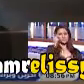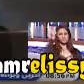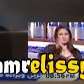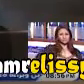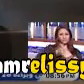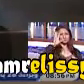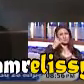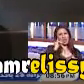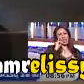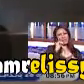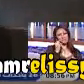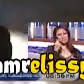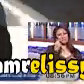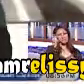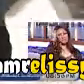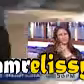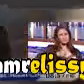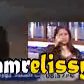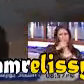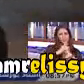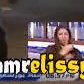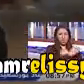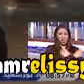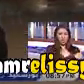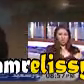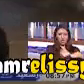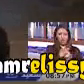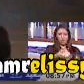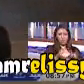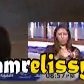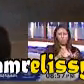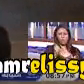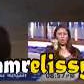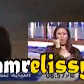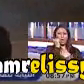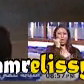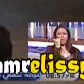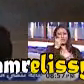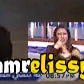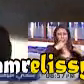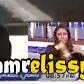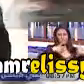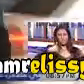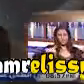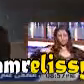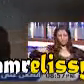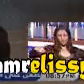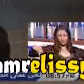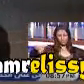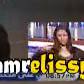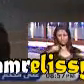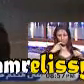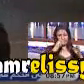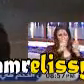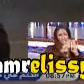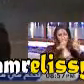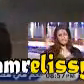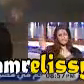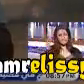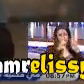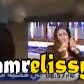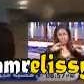نحو 50 او اكثر من اعضاء الالتراس محتشدين امام بوابه